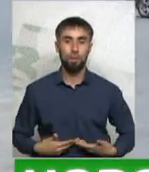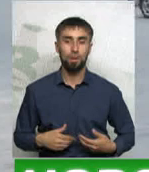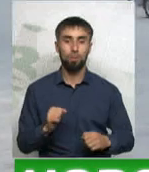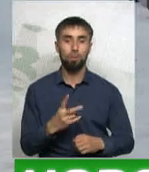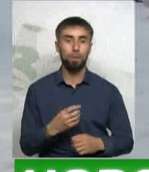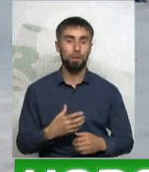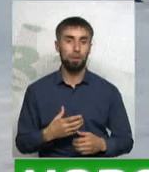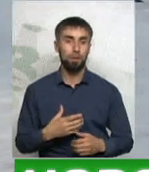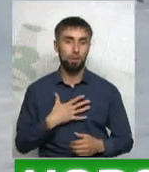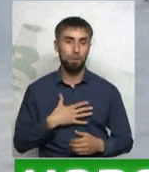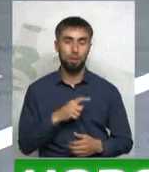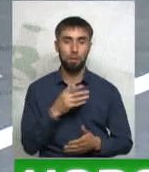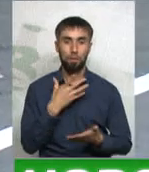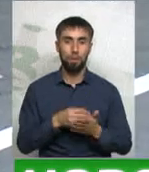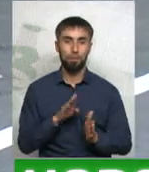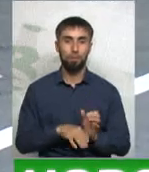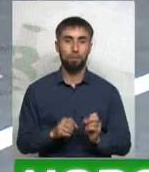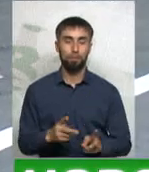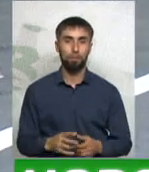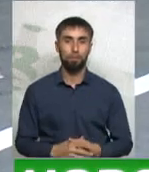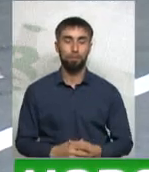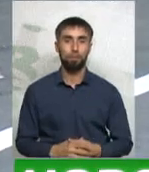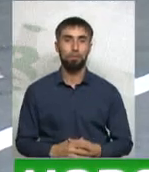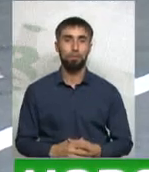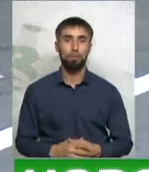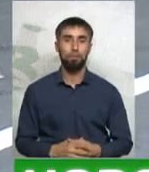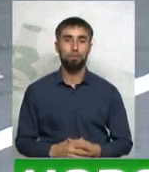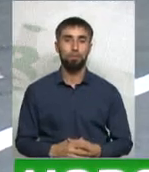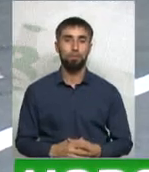могут не переживать за свою безопасность. Муслим Ганиев, Адам Далаков, Новости 24.